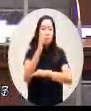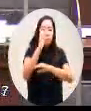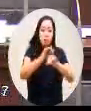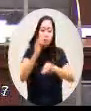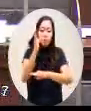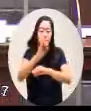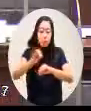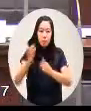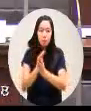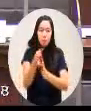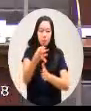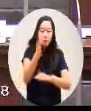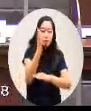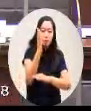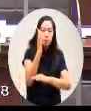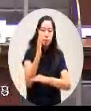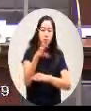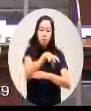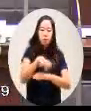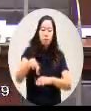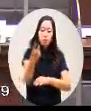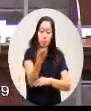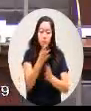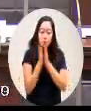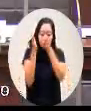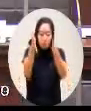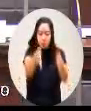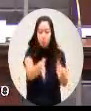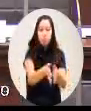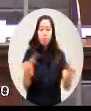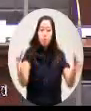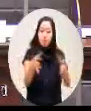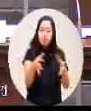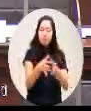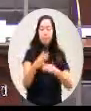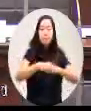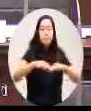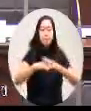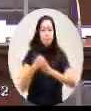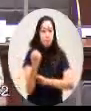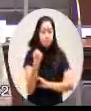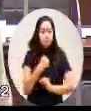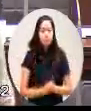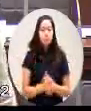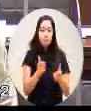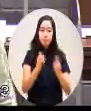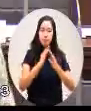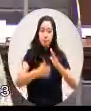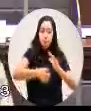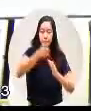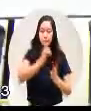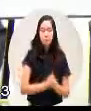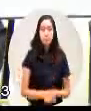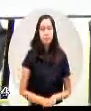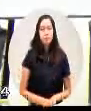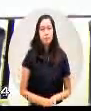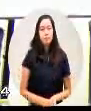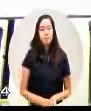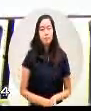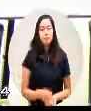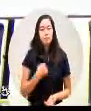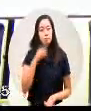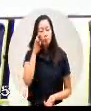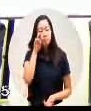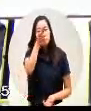政局往这个方向哦，啊，大家人共同来打拼，多谢。 谢谢市长吼、哦，所以讲看